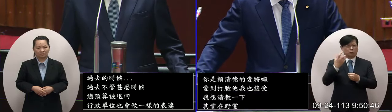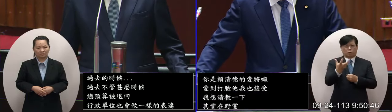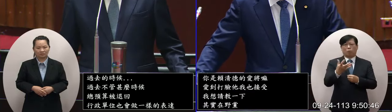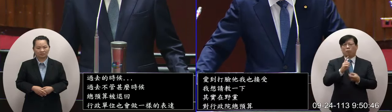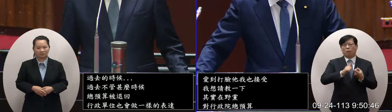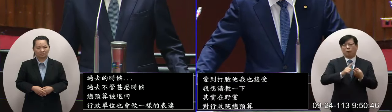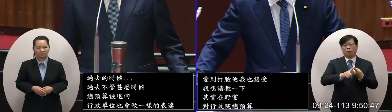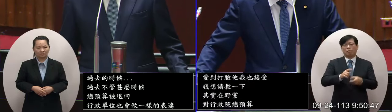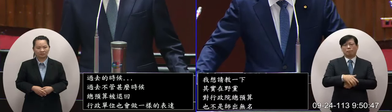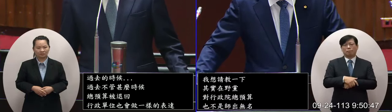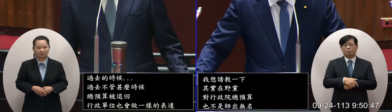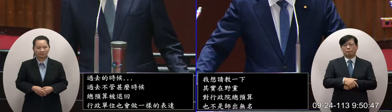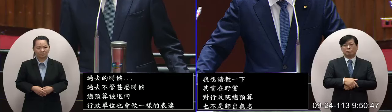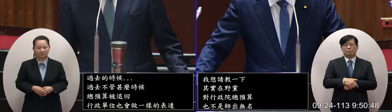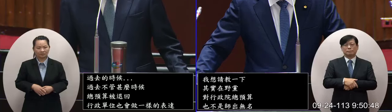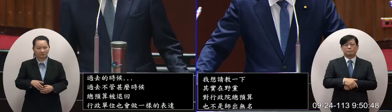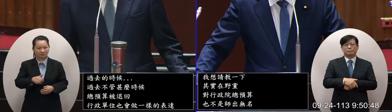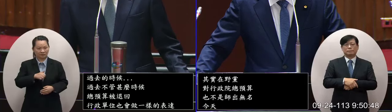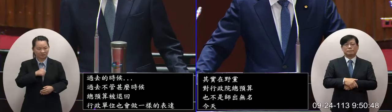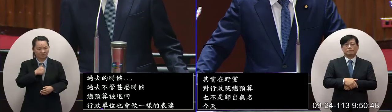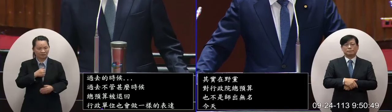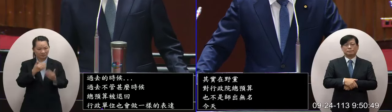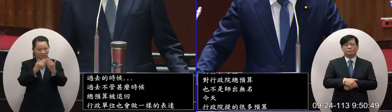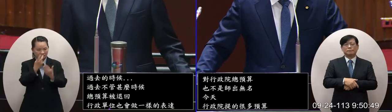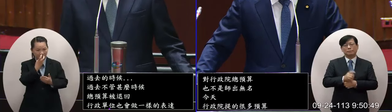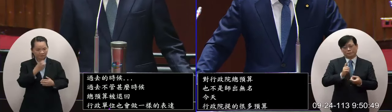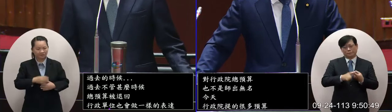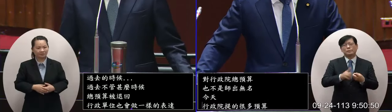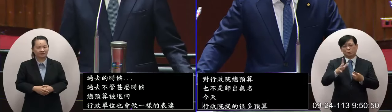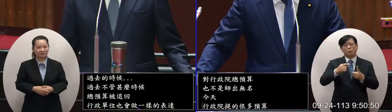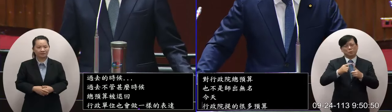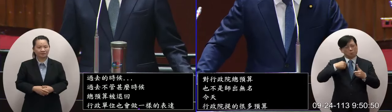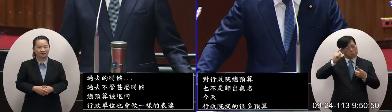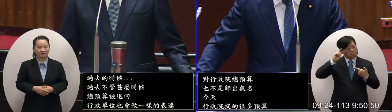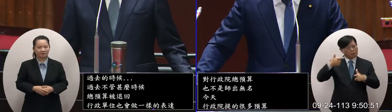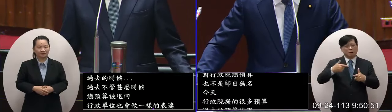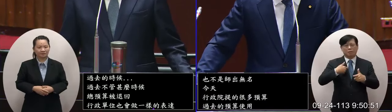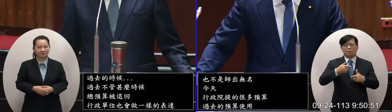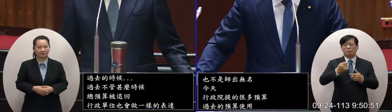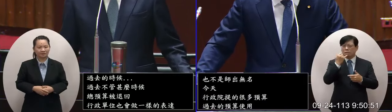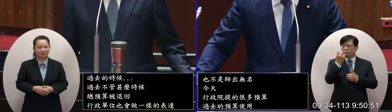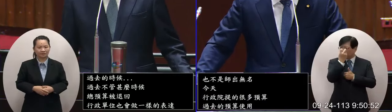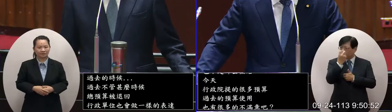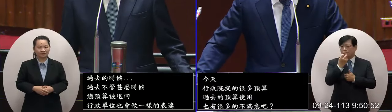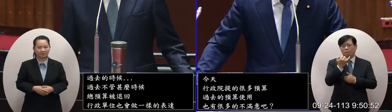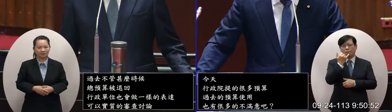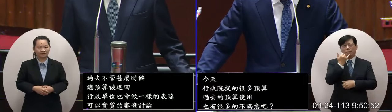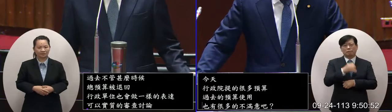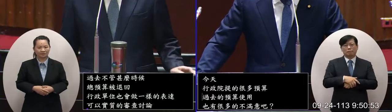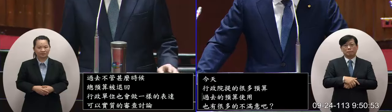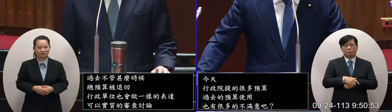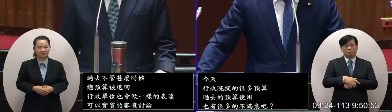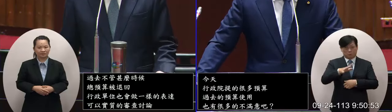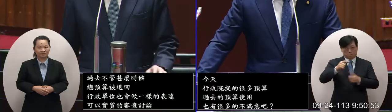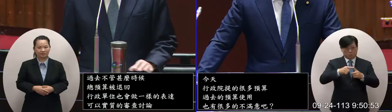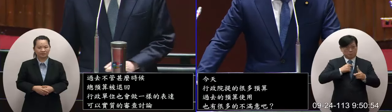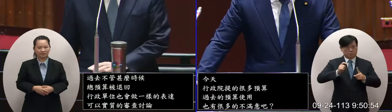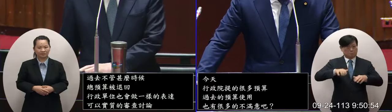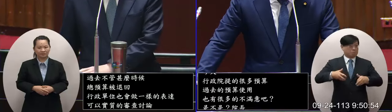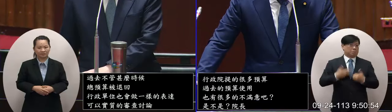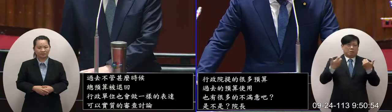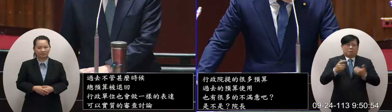是？ 可以实质的审查讨论， 对嘛？也有人不满意嘛，可以检讨嘛，对不对？你知道有一个人非常不满